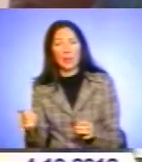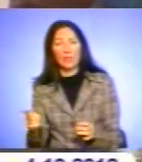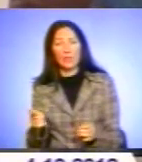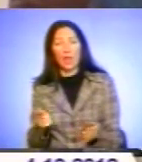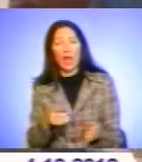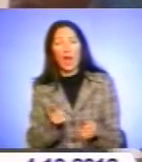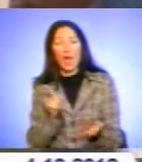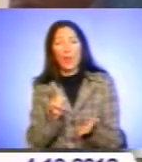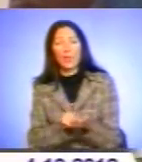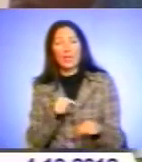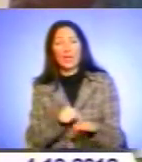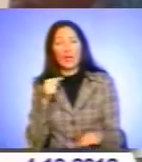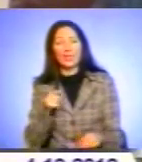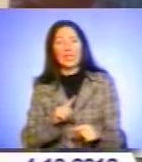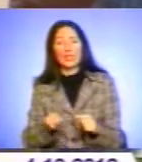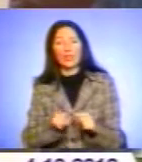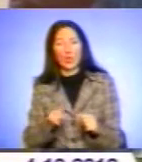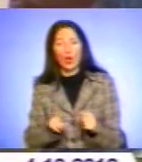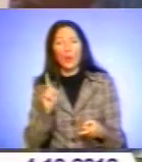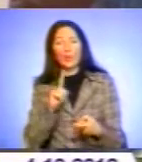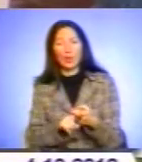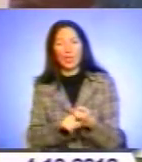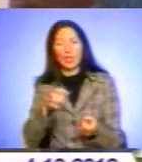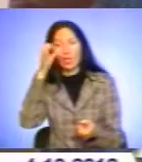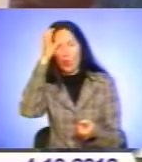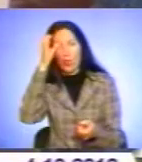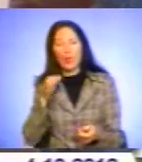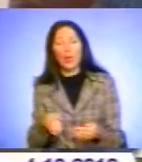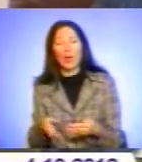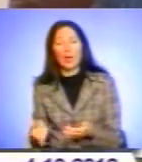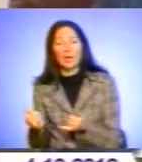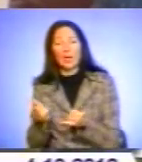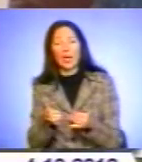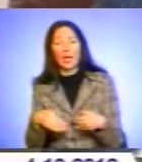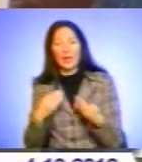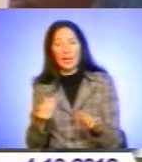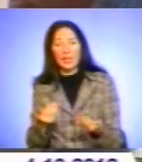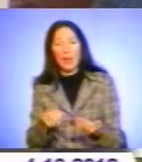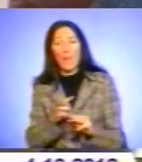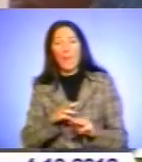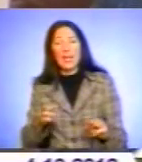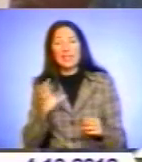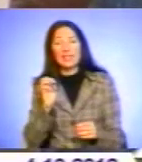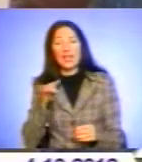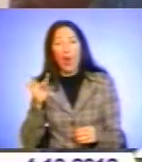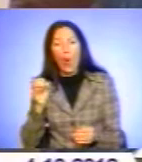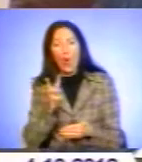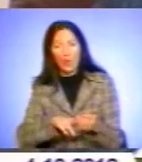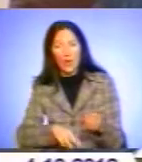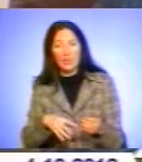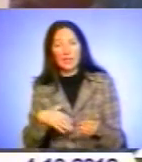повинні реагувати швидко. Підключайте науку, застосовуйте механізми страхування сільхозпідприємств від своїх